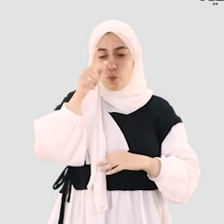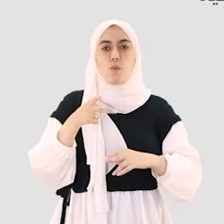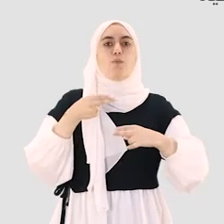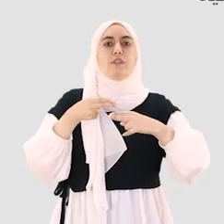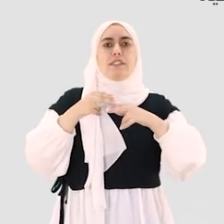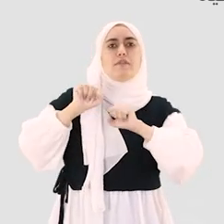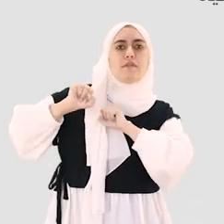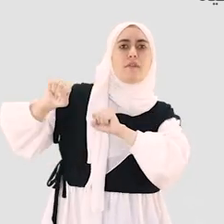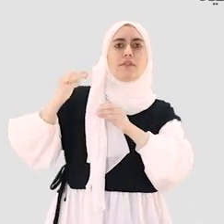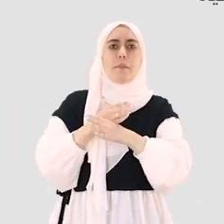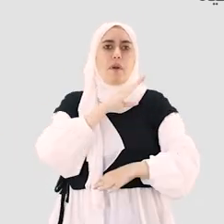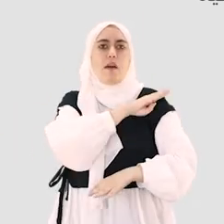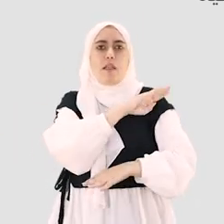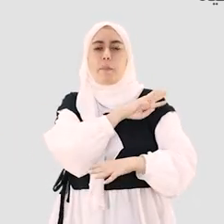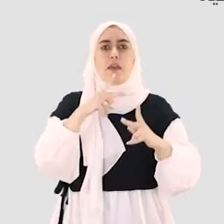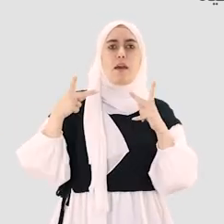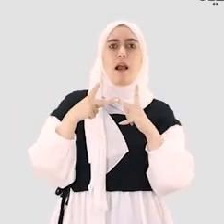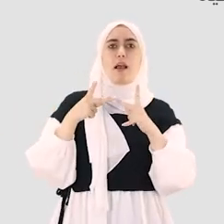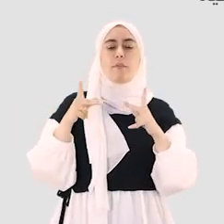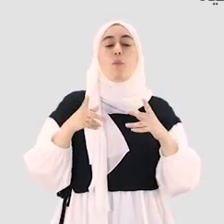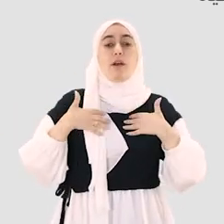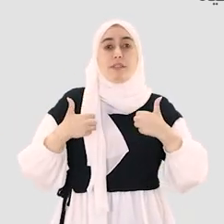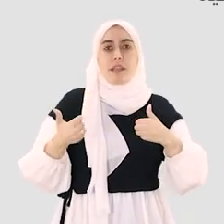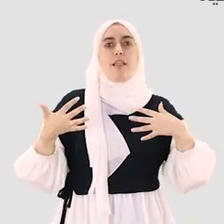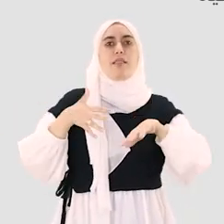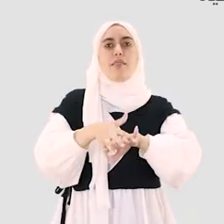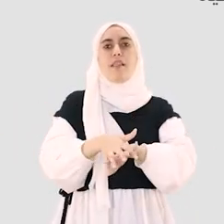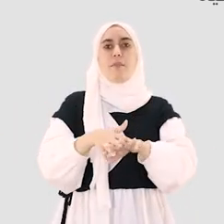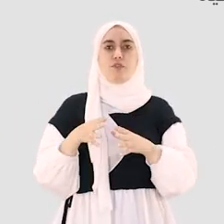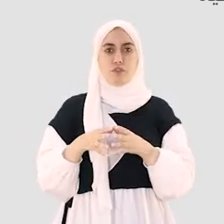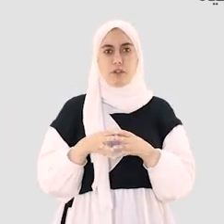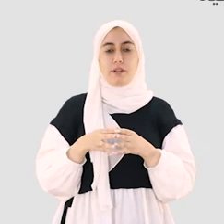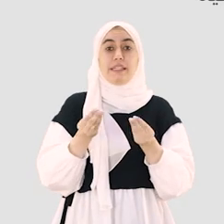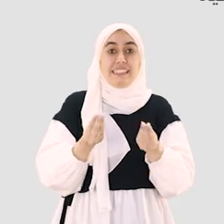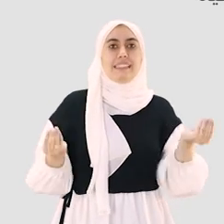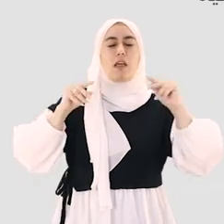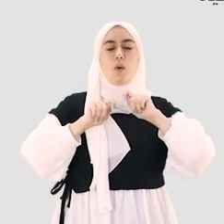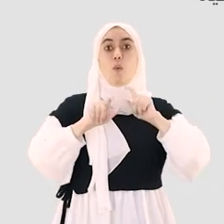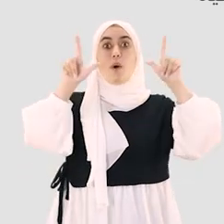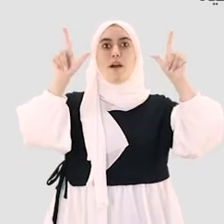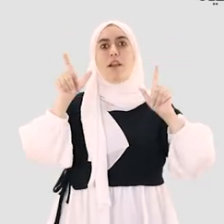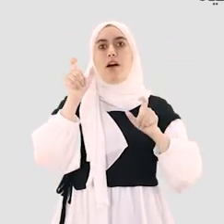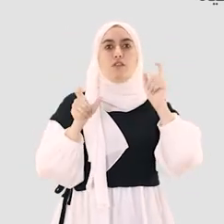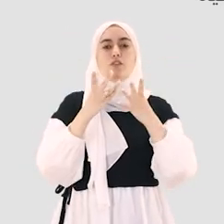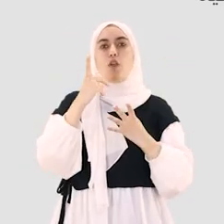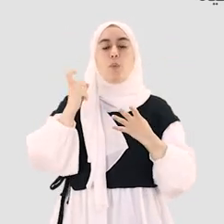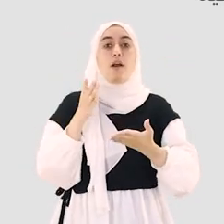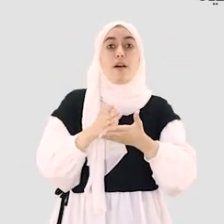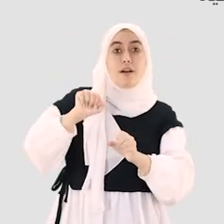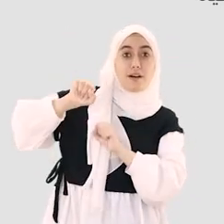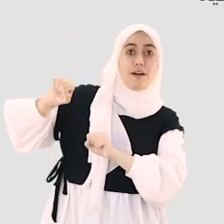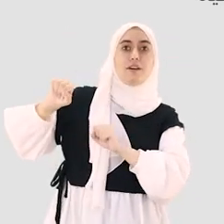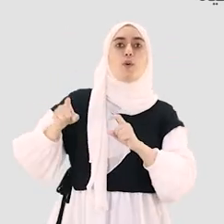ومؤسساته من اجل توفير خدمات اكاديميه وصحيه دامجه زياده الوعي بحقوق الاشخاص